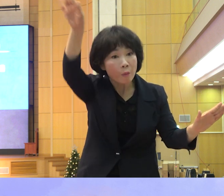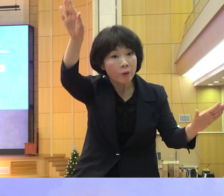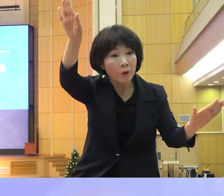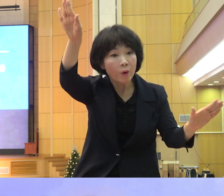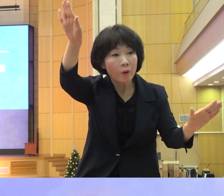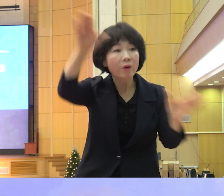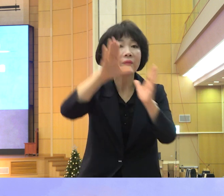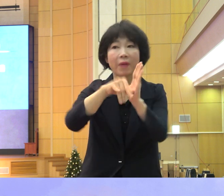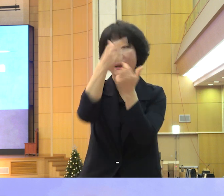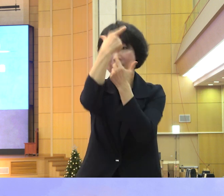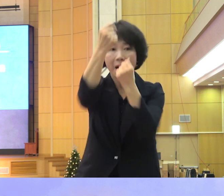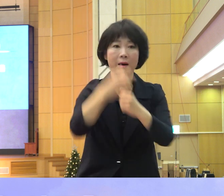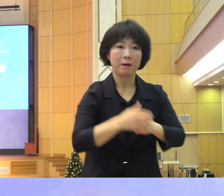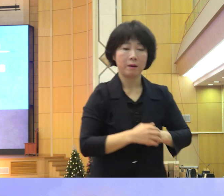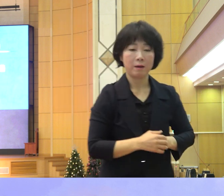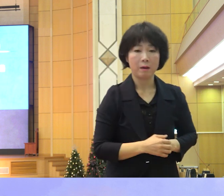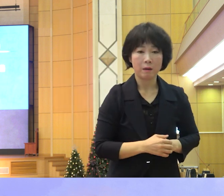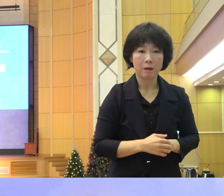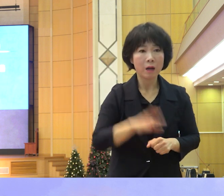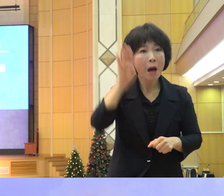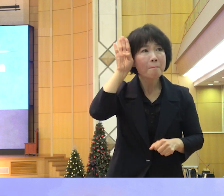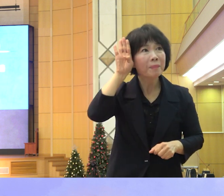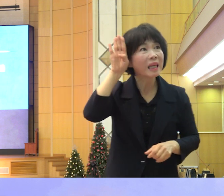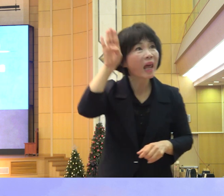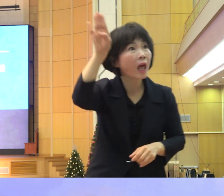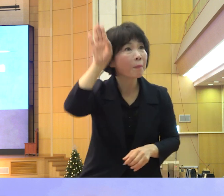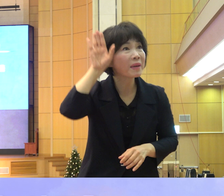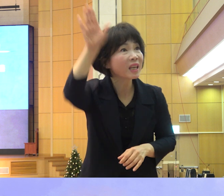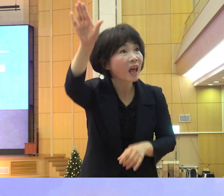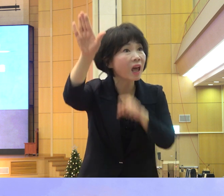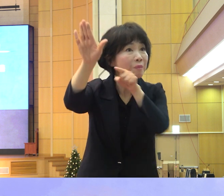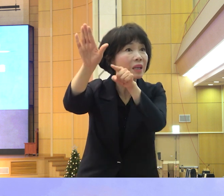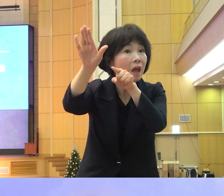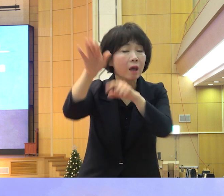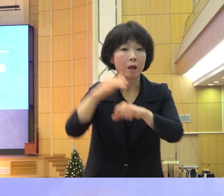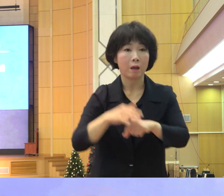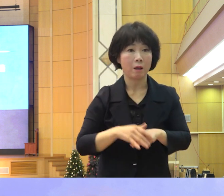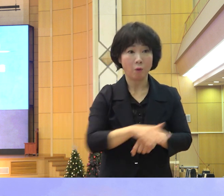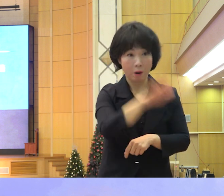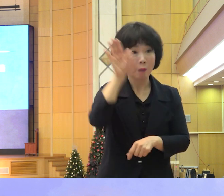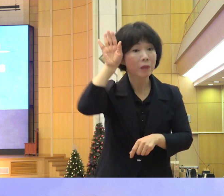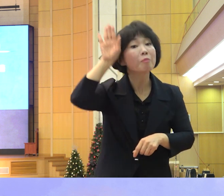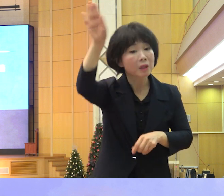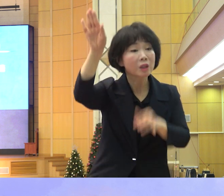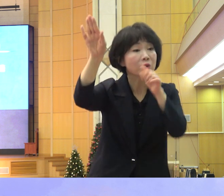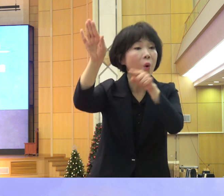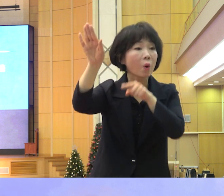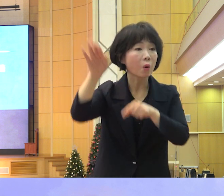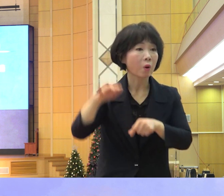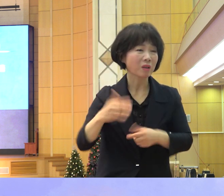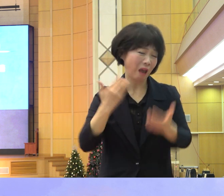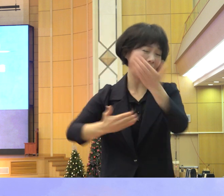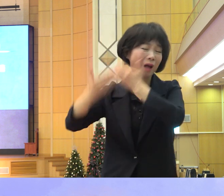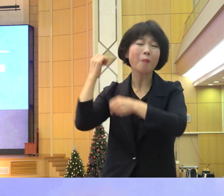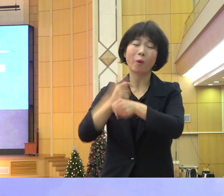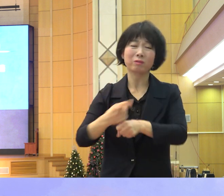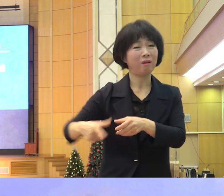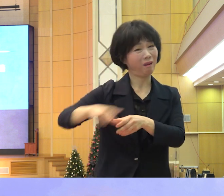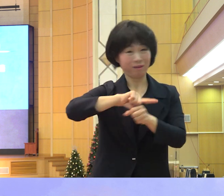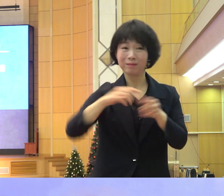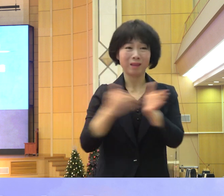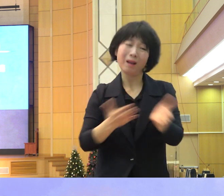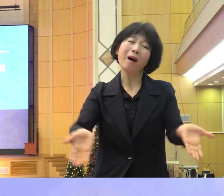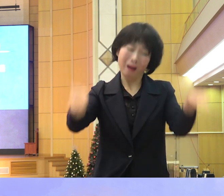하는 게 있는 거거든. 그럼 이 미래라고 있는 건데, 사람이 과거는 이제 좋든 안 좋든